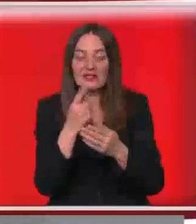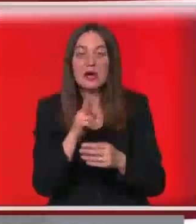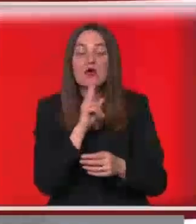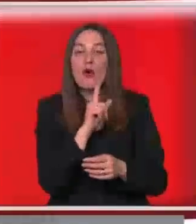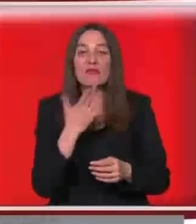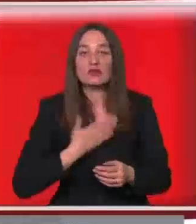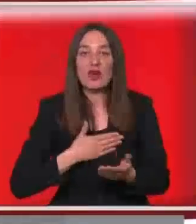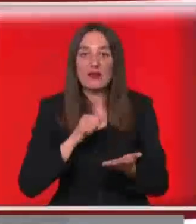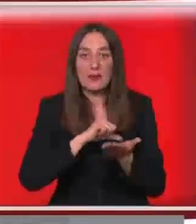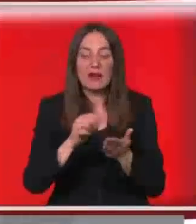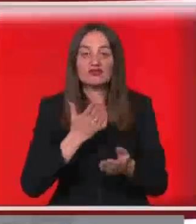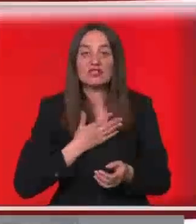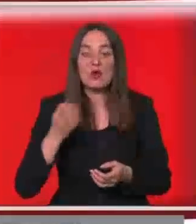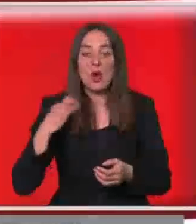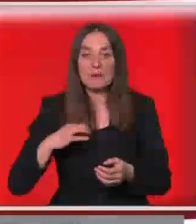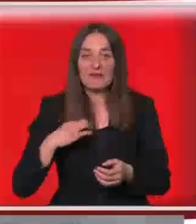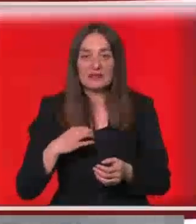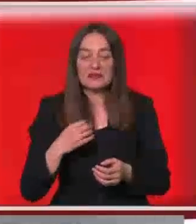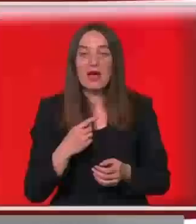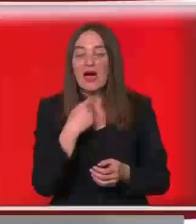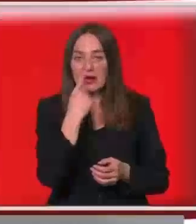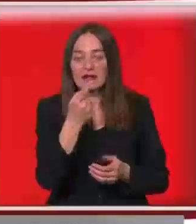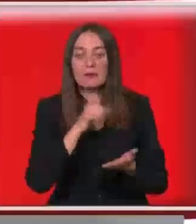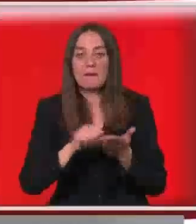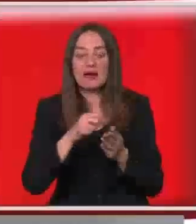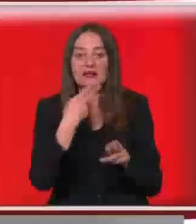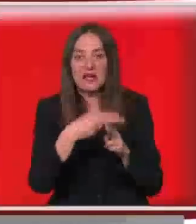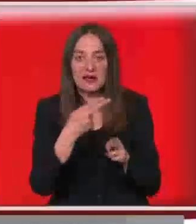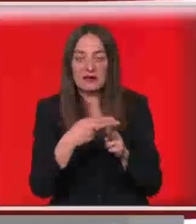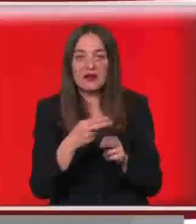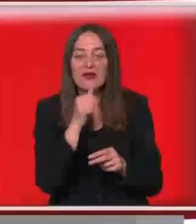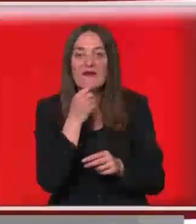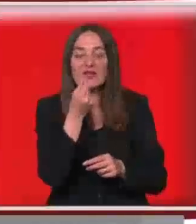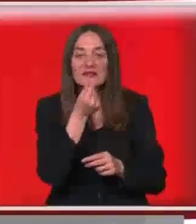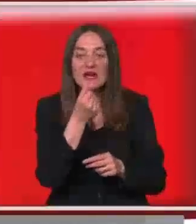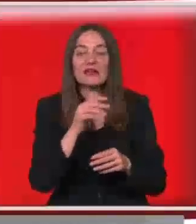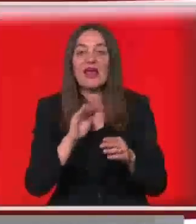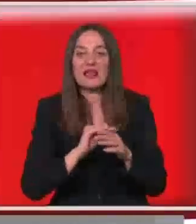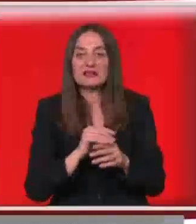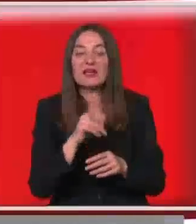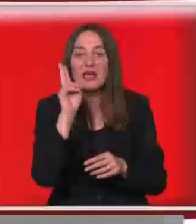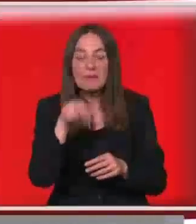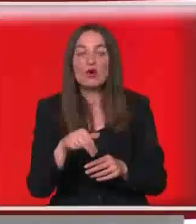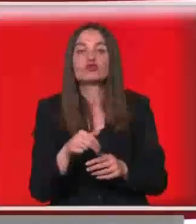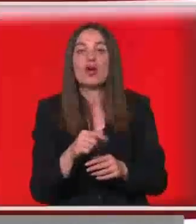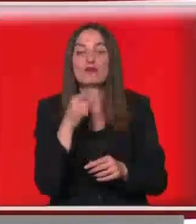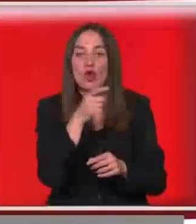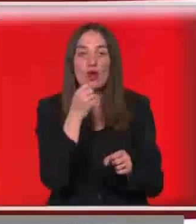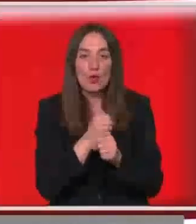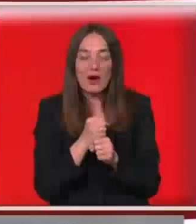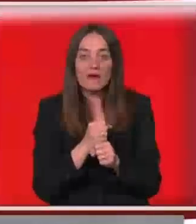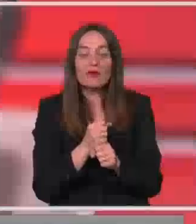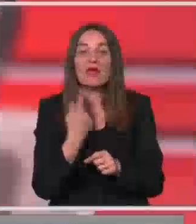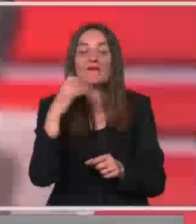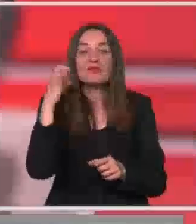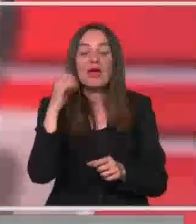da plaća svoje obaveze, rekli smo, bankarske kredite i finansijski leasing, ima mogućnost to da uradi. A